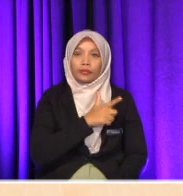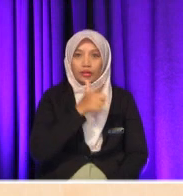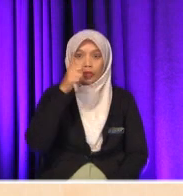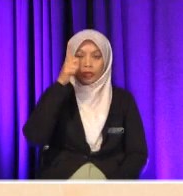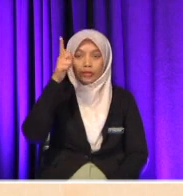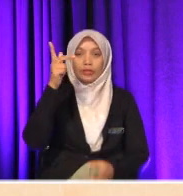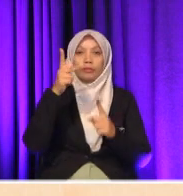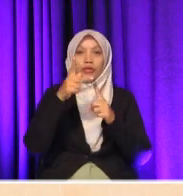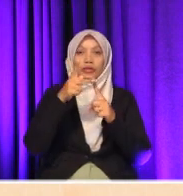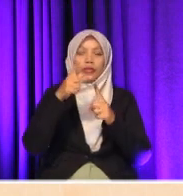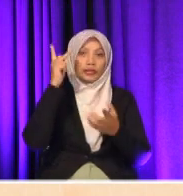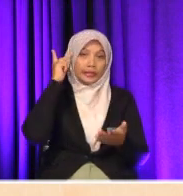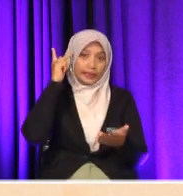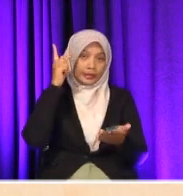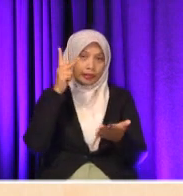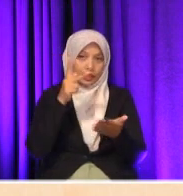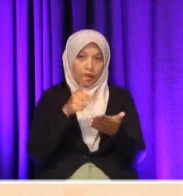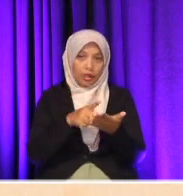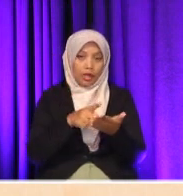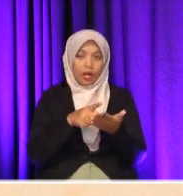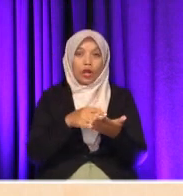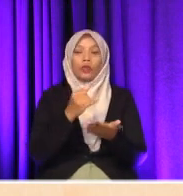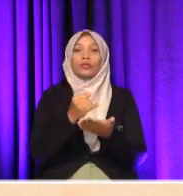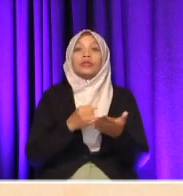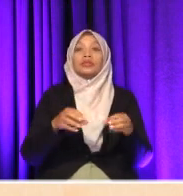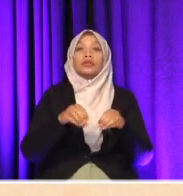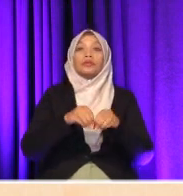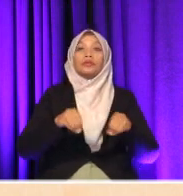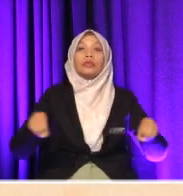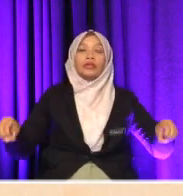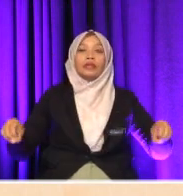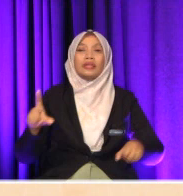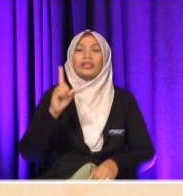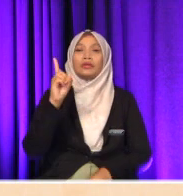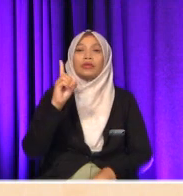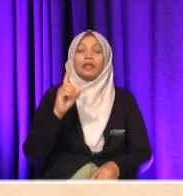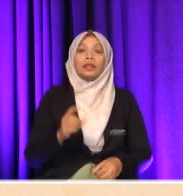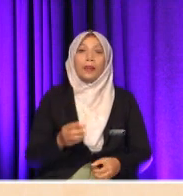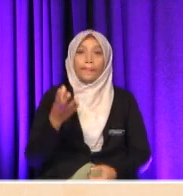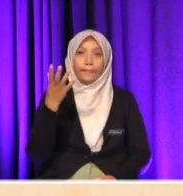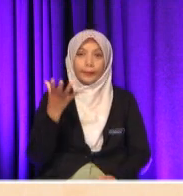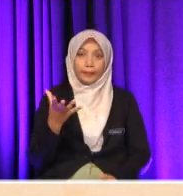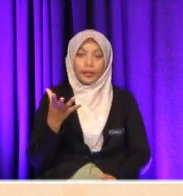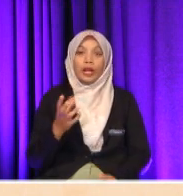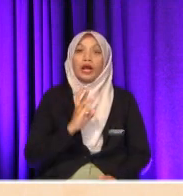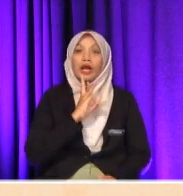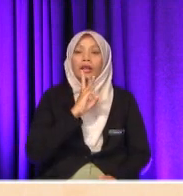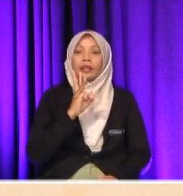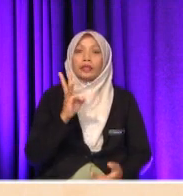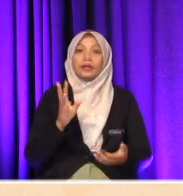pengenalan kepada lukisan per Paypal Oke Di mana bakalan air bersih kita peroleh